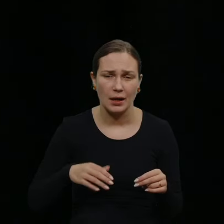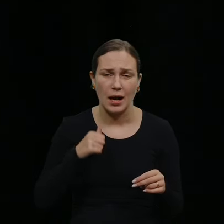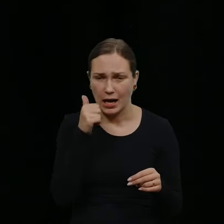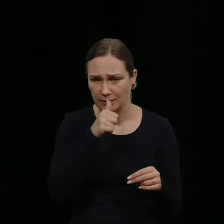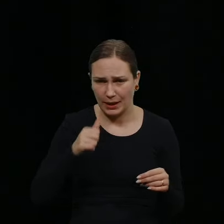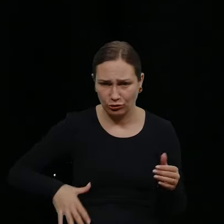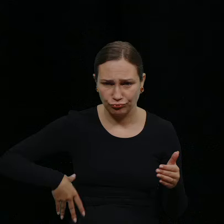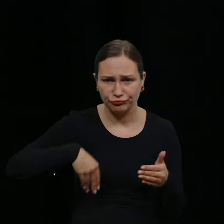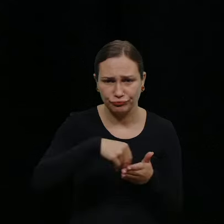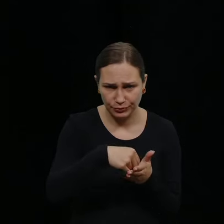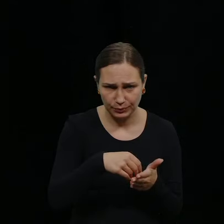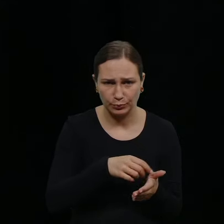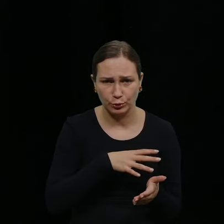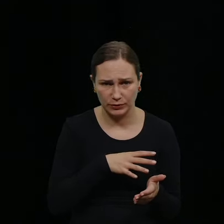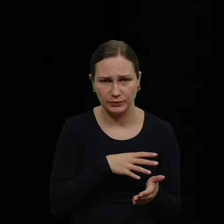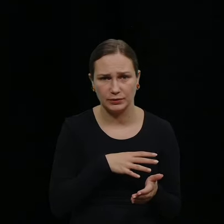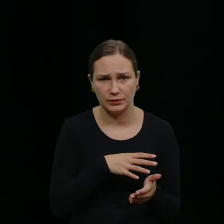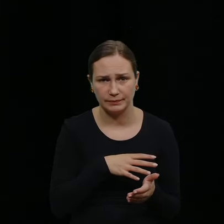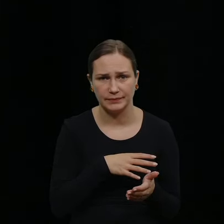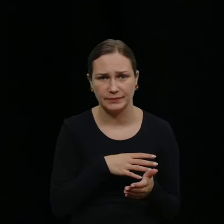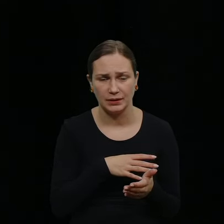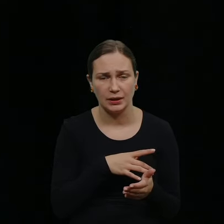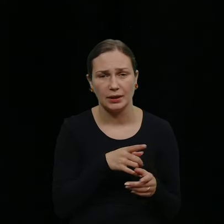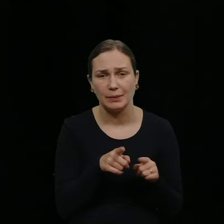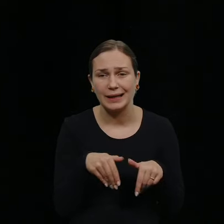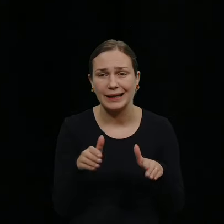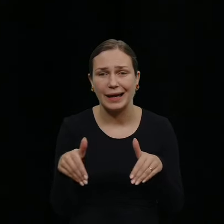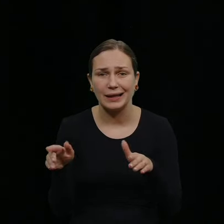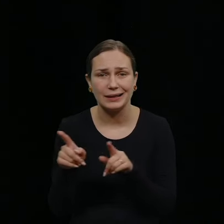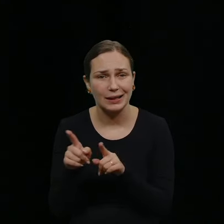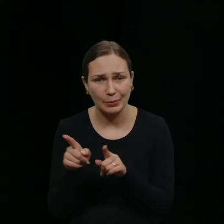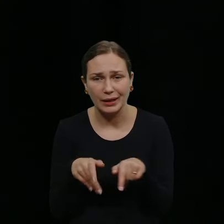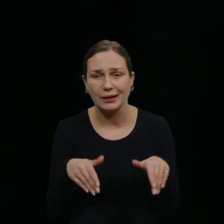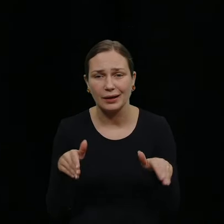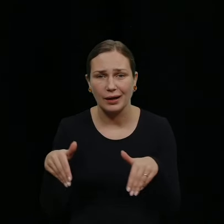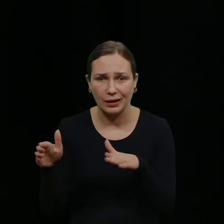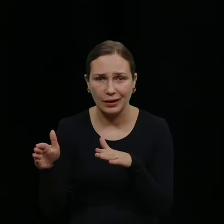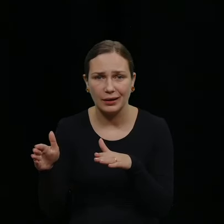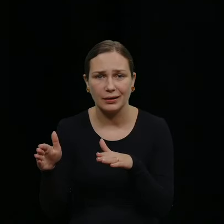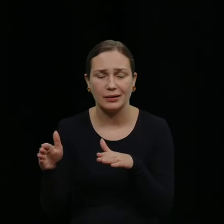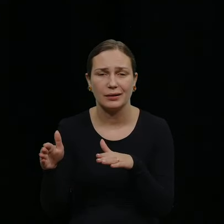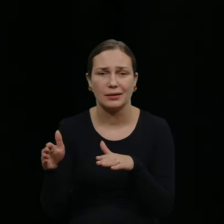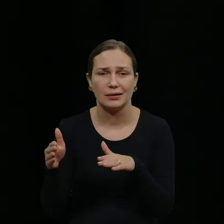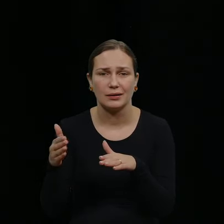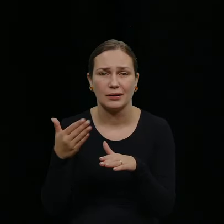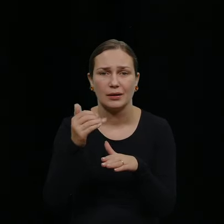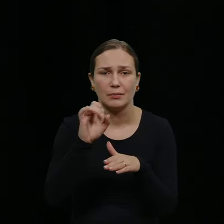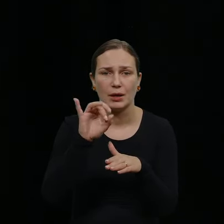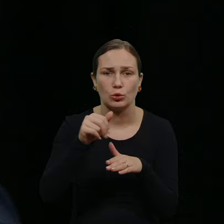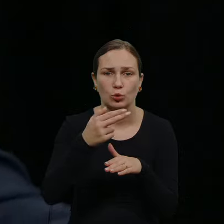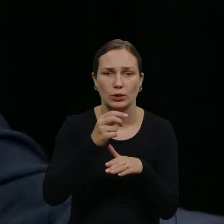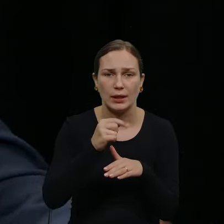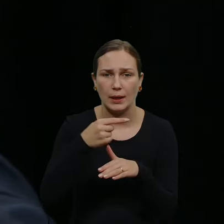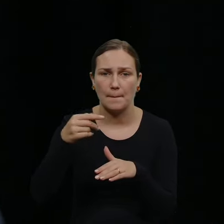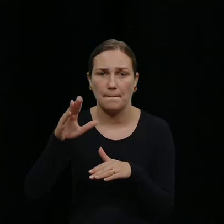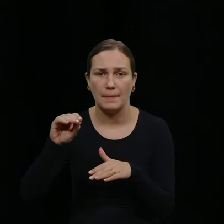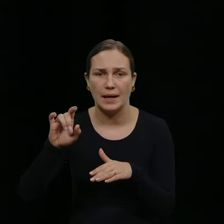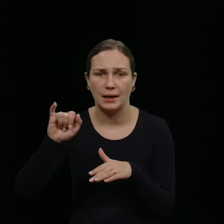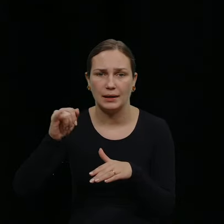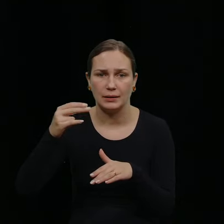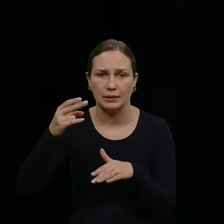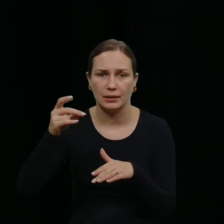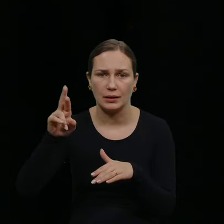kitaip ir telkdamas, tai tikrai daug keliai, be abejo, kad kai kurie keliai, kaip Magūnai, Belingradas, Švenčioniškiai